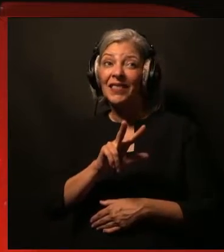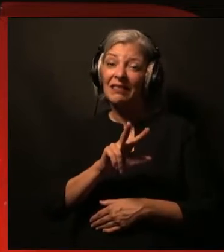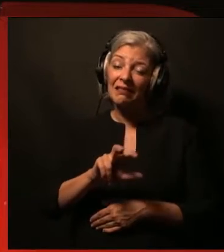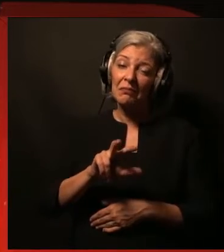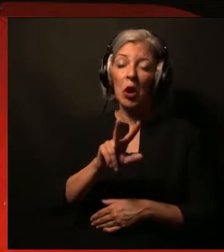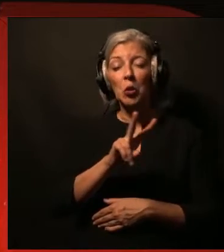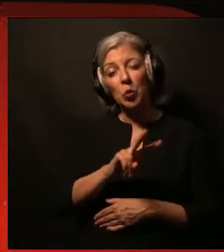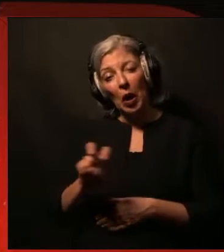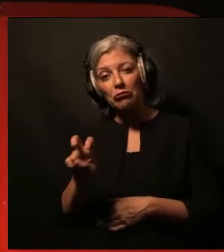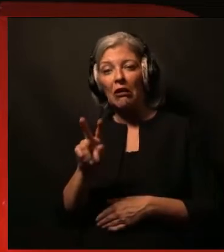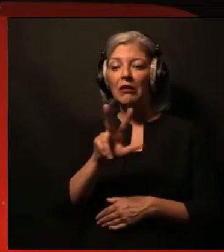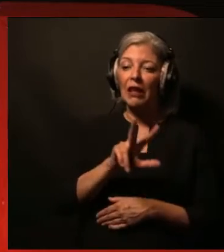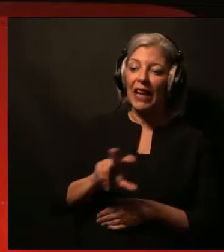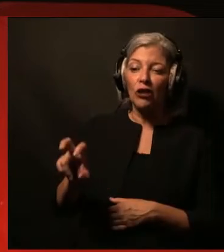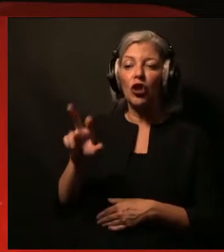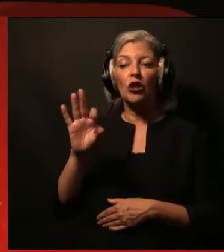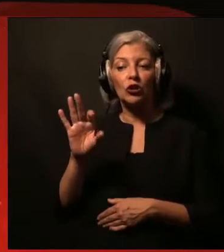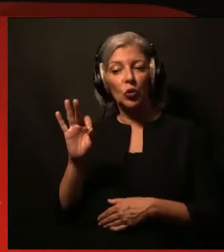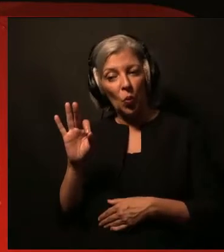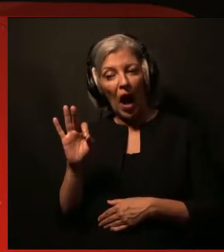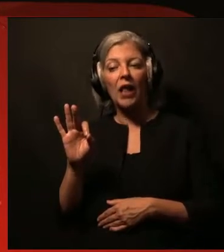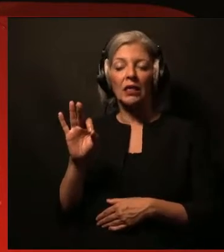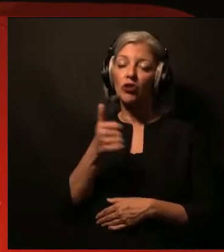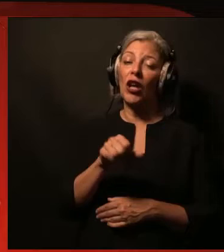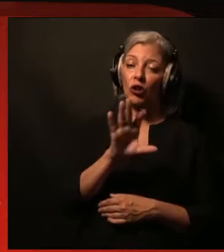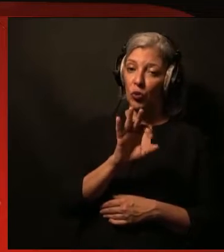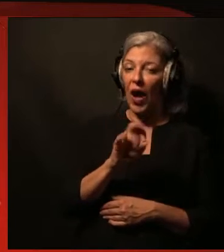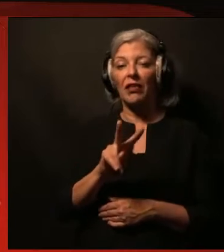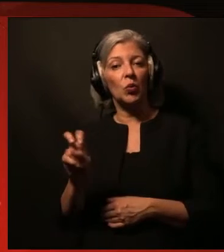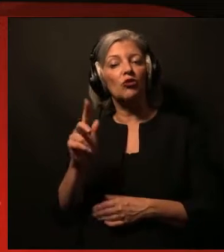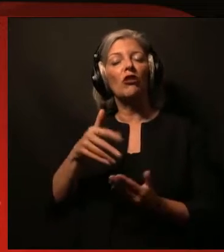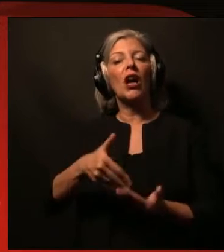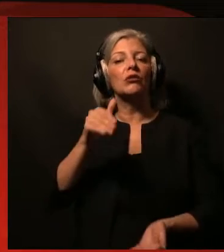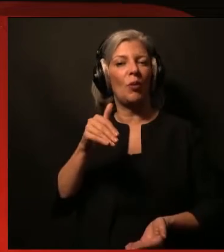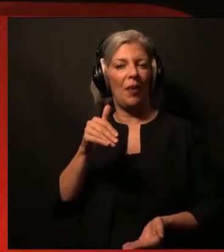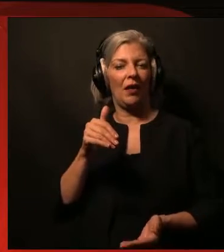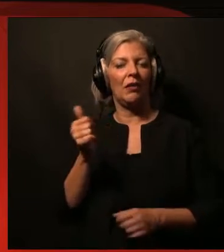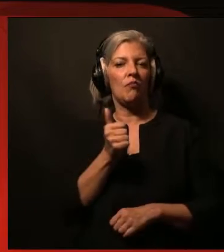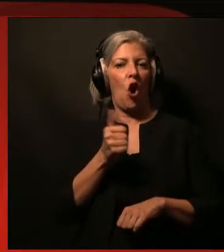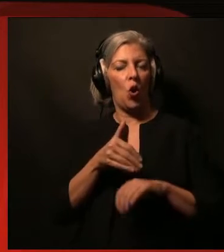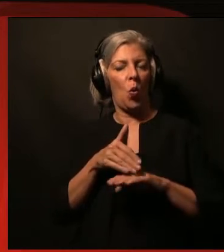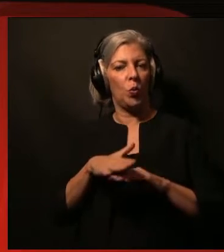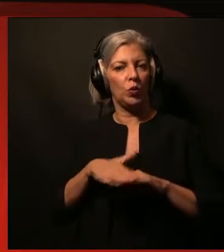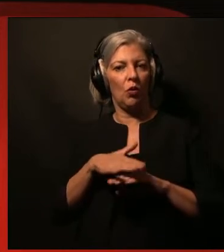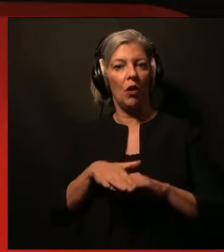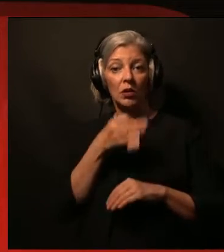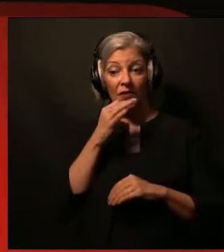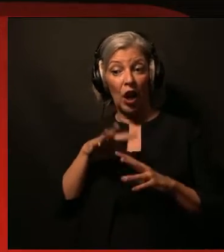assorbenti monouso e un risparmio economico tra i0 e i €150